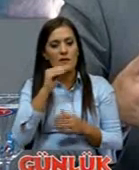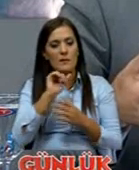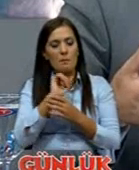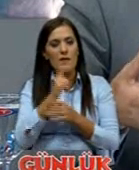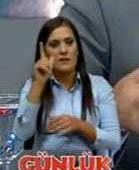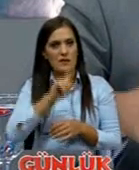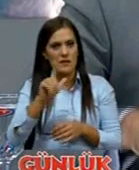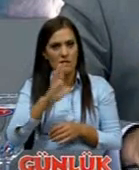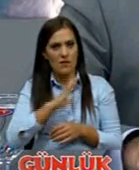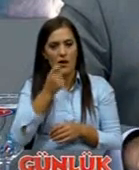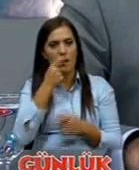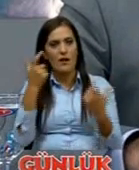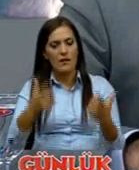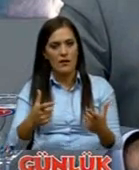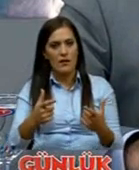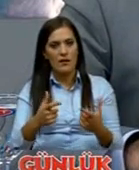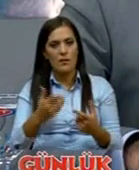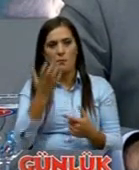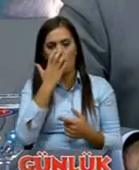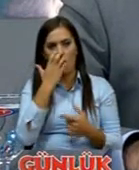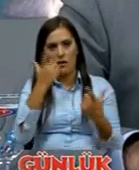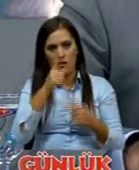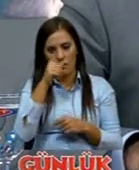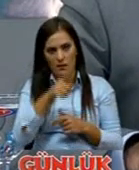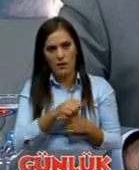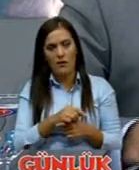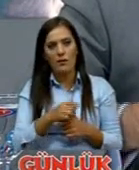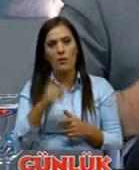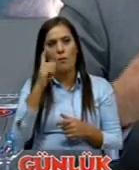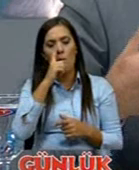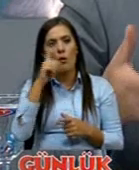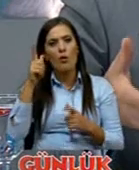pastacılık meslek lisemiz var. Ankara'da, Mamak'ta.